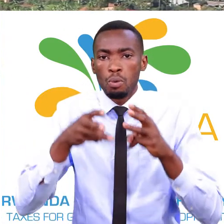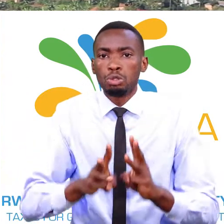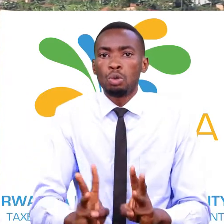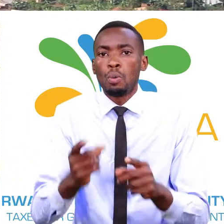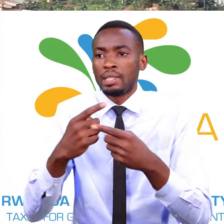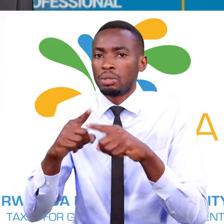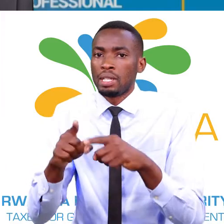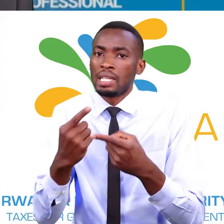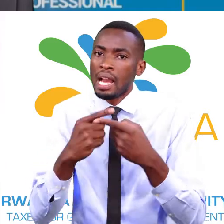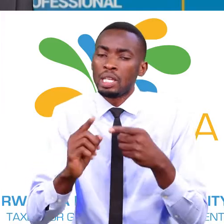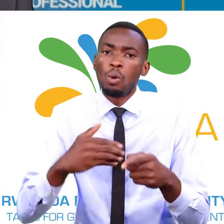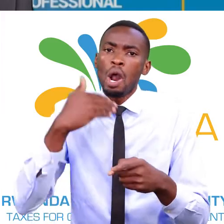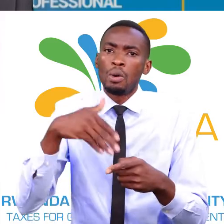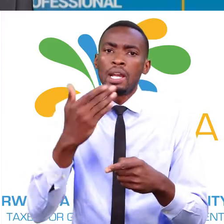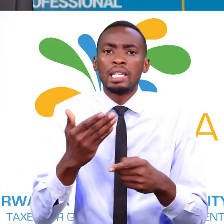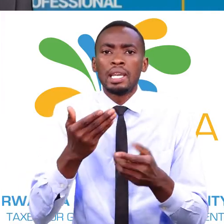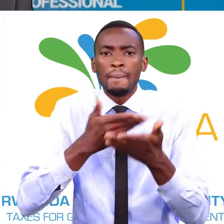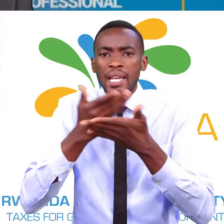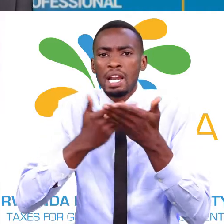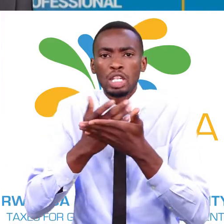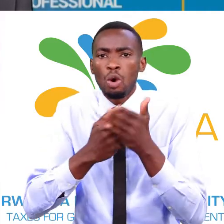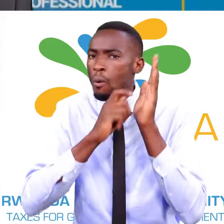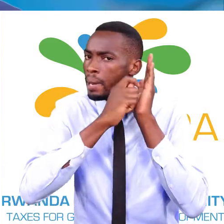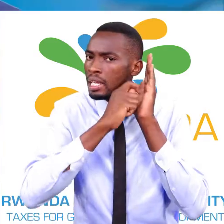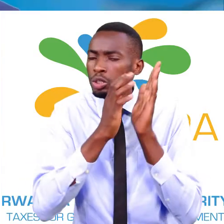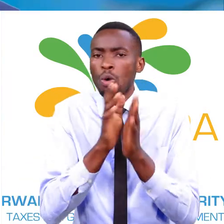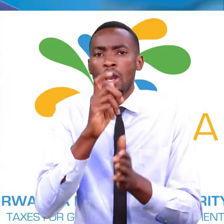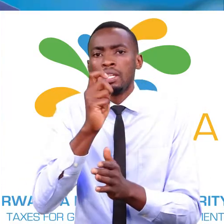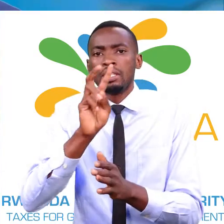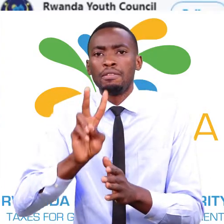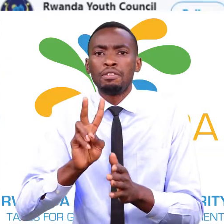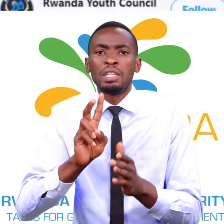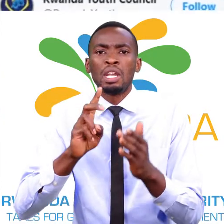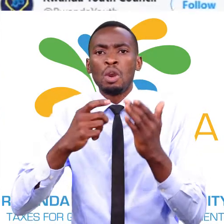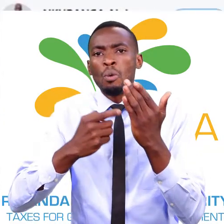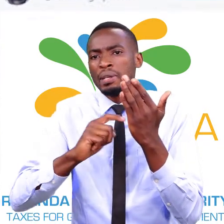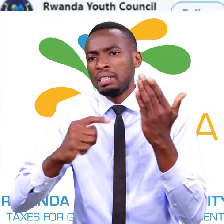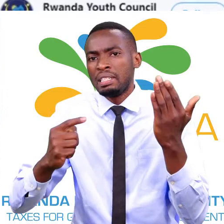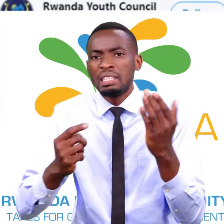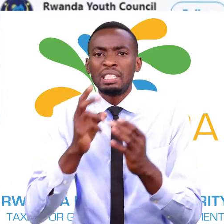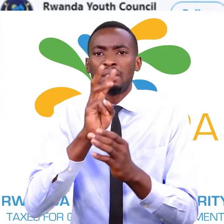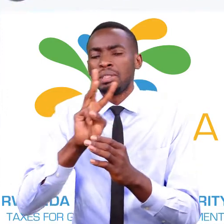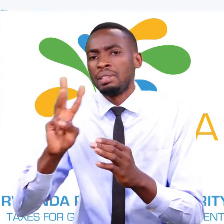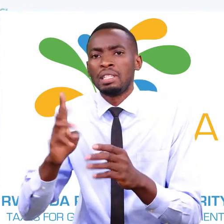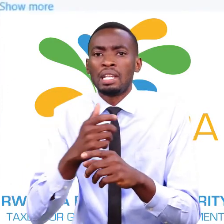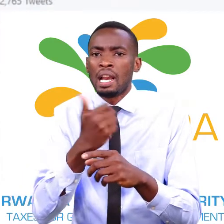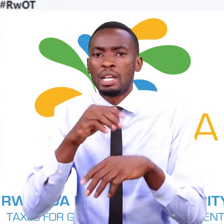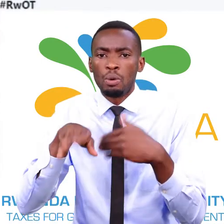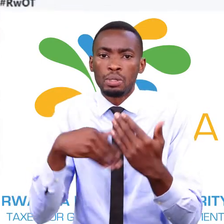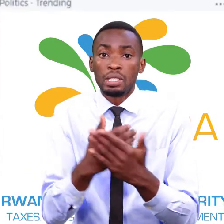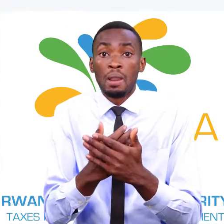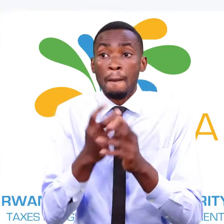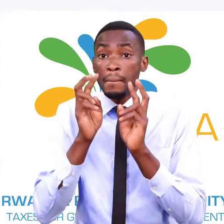buryo butandukanye ariko butaburamo n'ibiganiro ku maradiyo, amateleviziyo, ubutumwa bunyuzwa ku mbuga nkoranyambaga